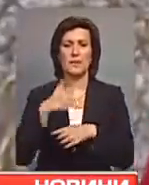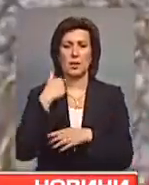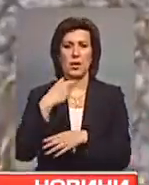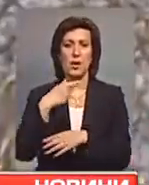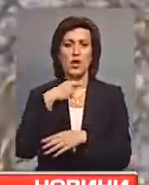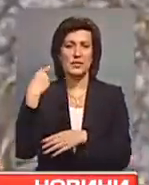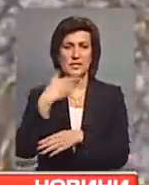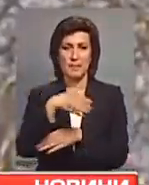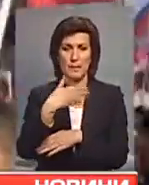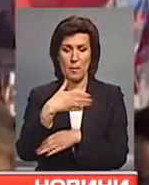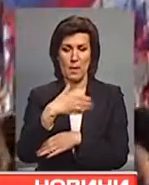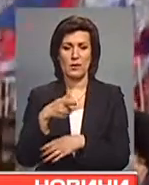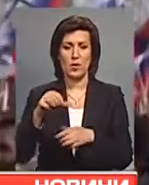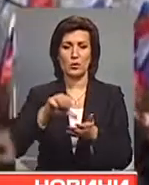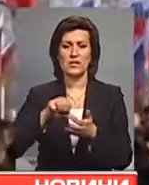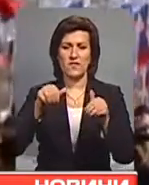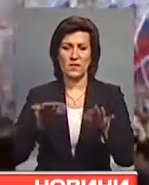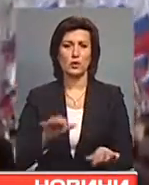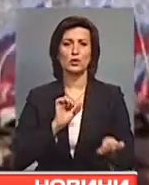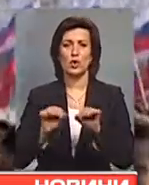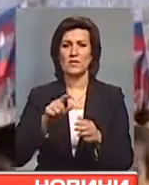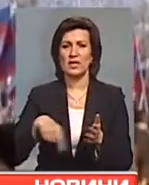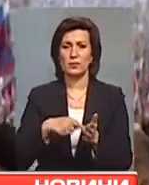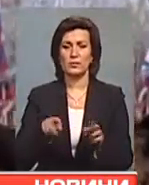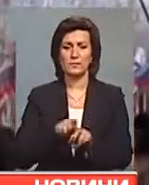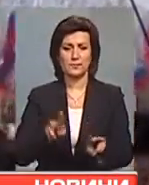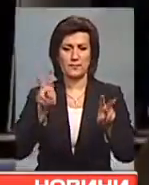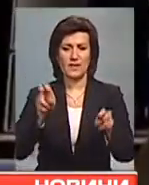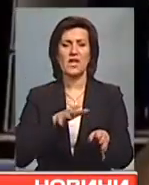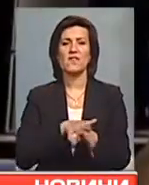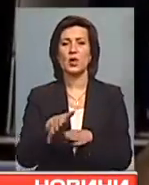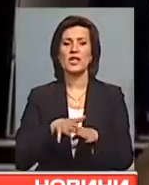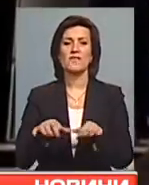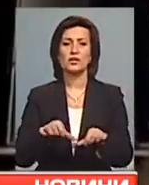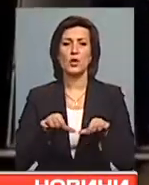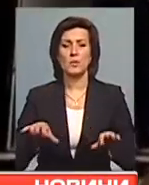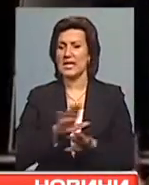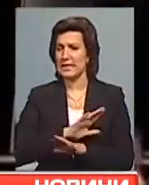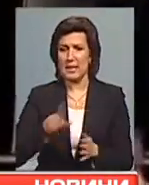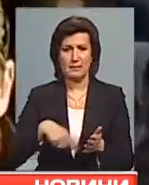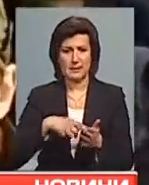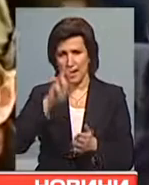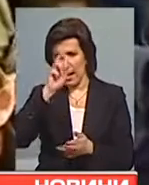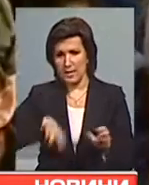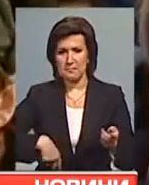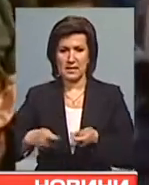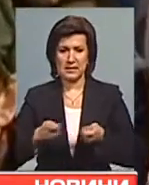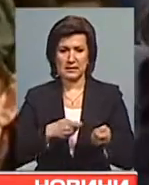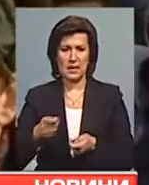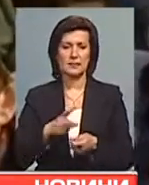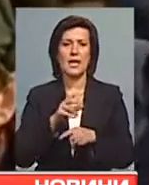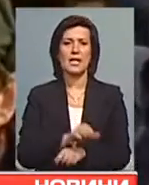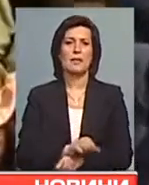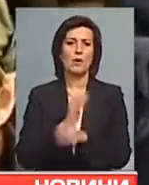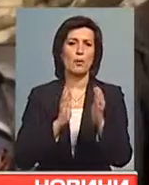прапорами його учасники вирішили що керувати містом будуть так званий Виконавчий Комітет а не міська державна адміністрація на мітингу